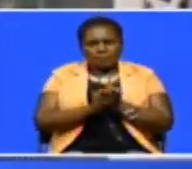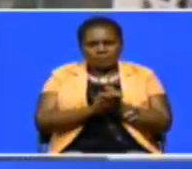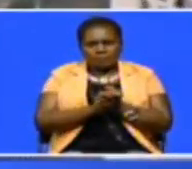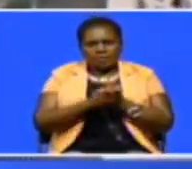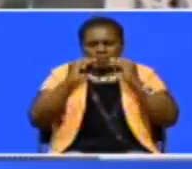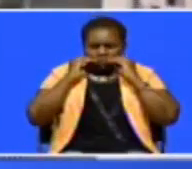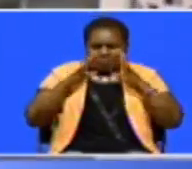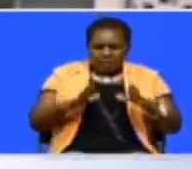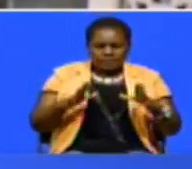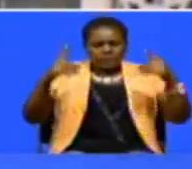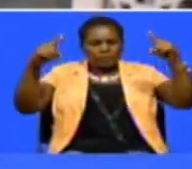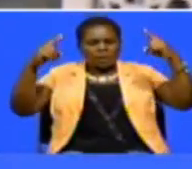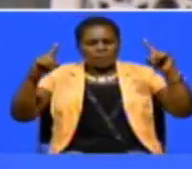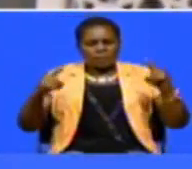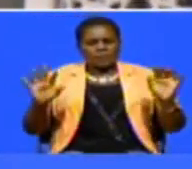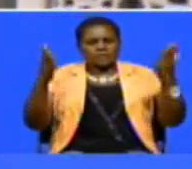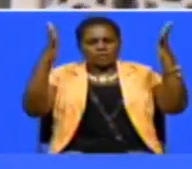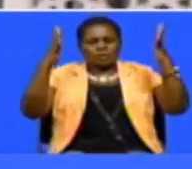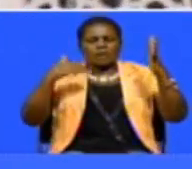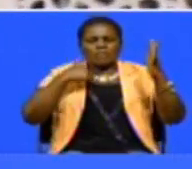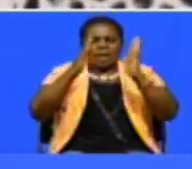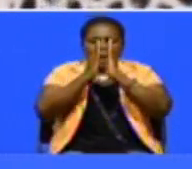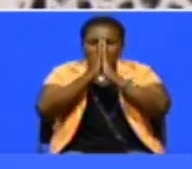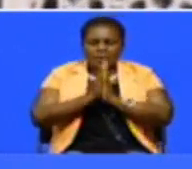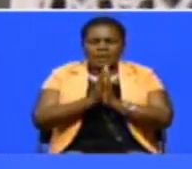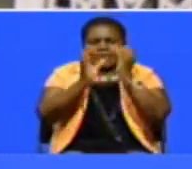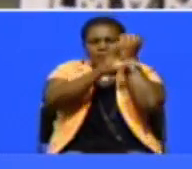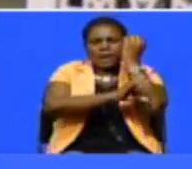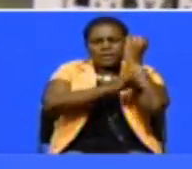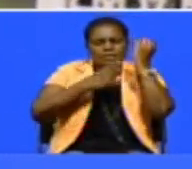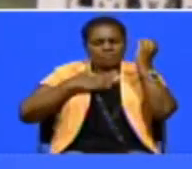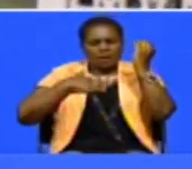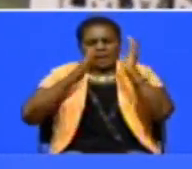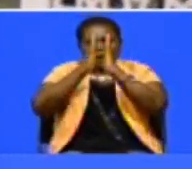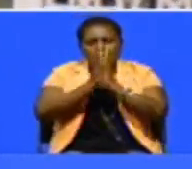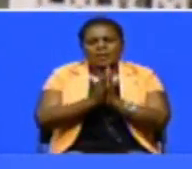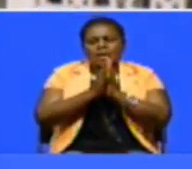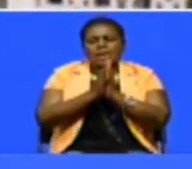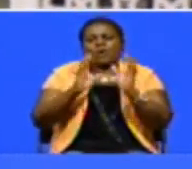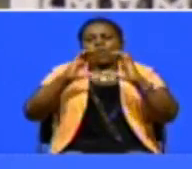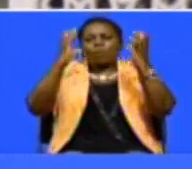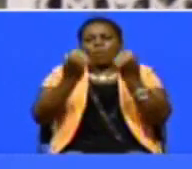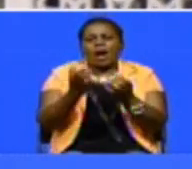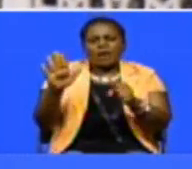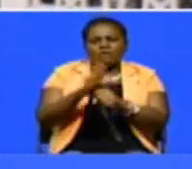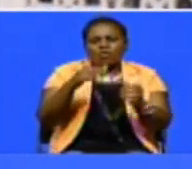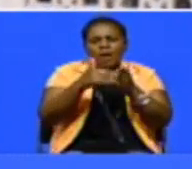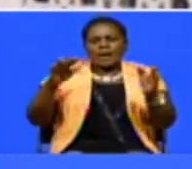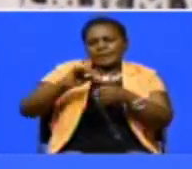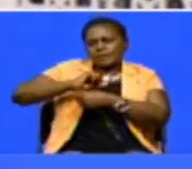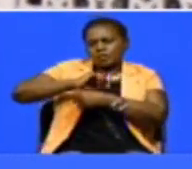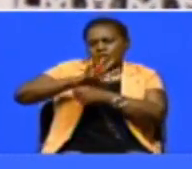baraka, idi ya fanaka, na niombee nchi yangu ya Kenya na dunia mzima dhidi ya maradhi ya korona